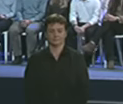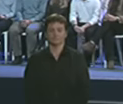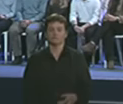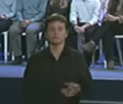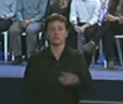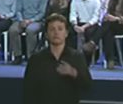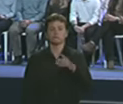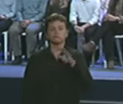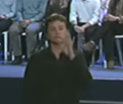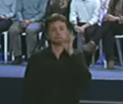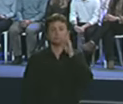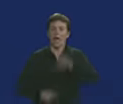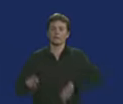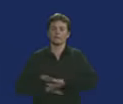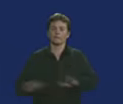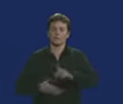Dépénalisons le cannabis,